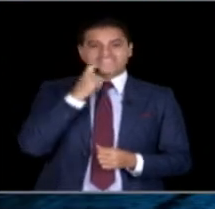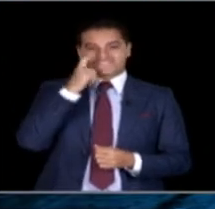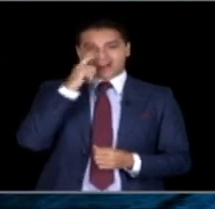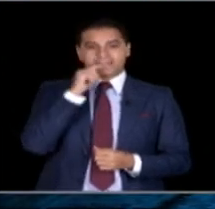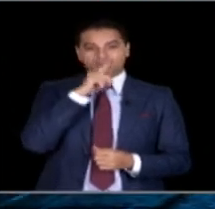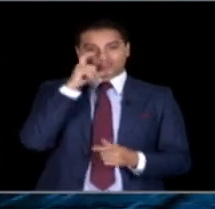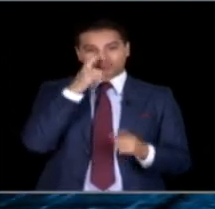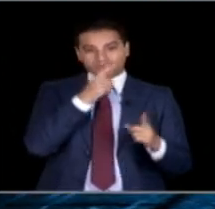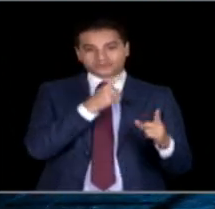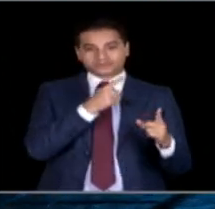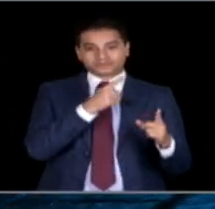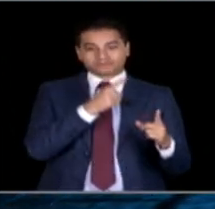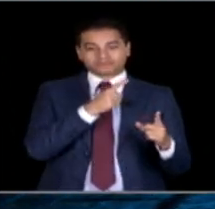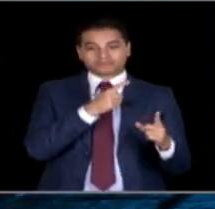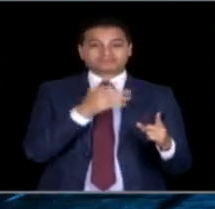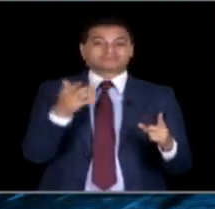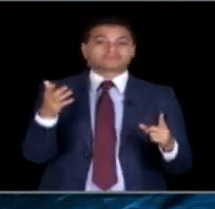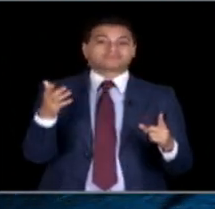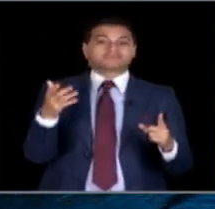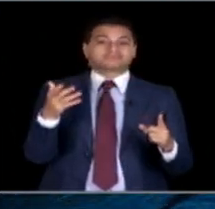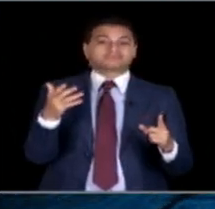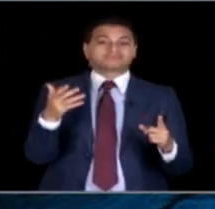من هي الفنانة في الصورة؟